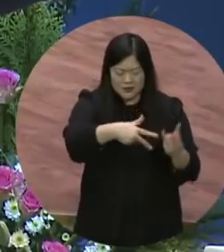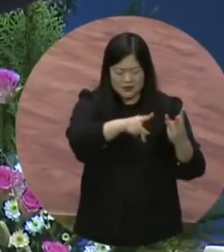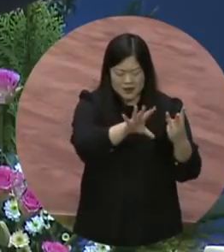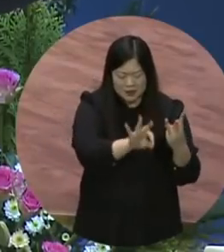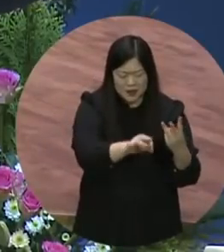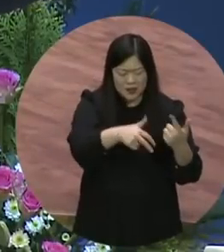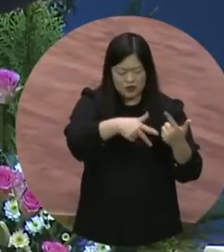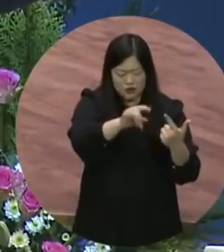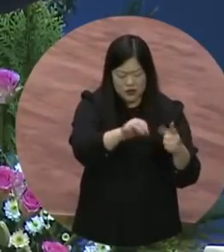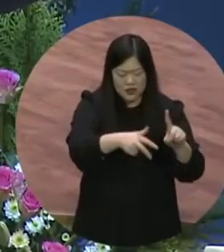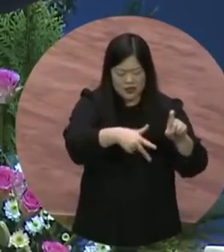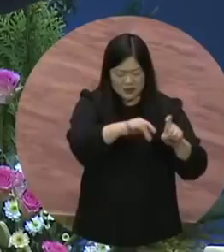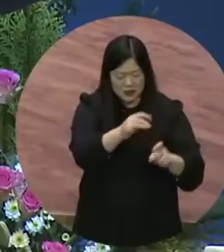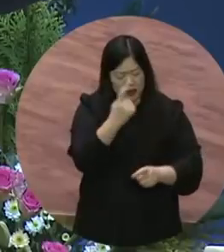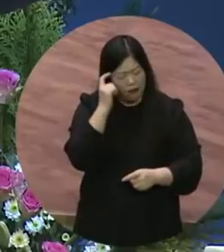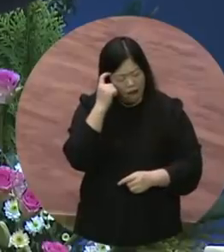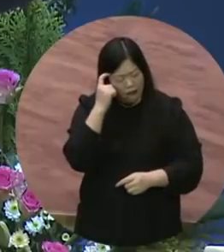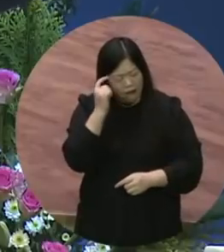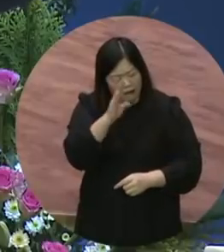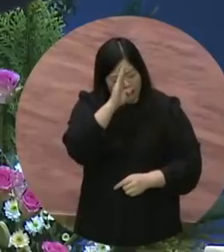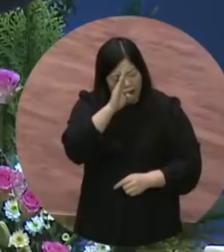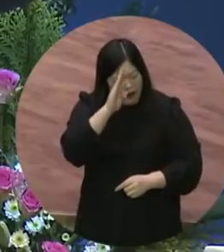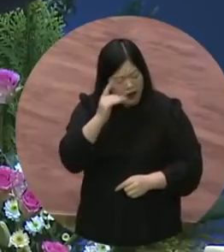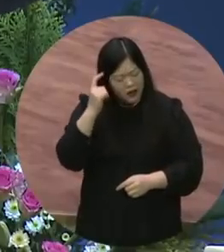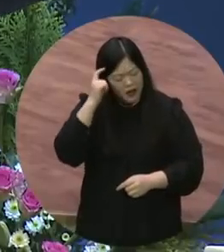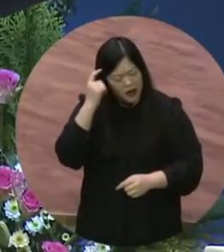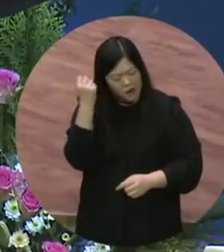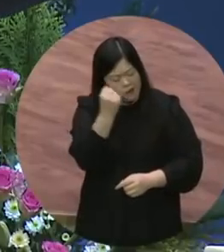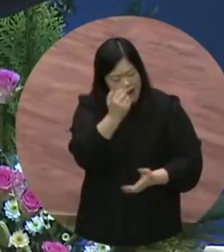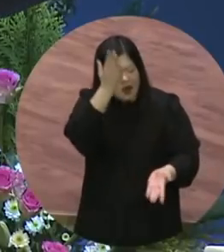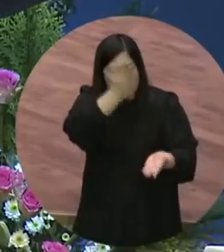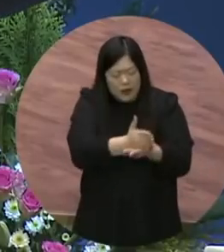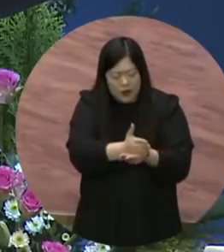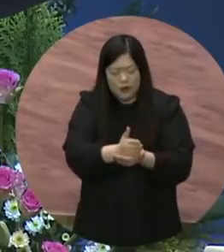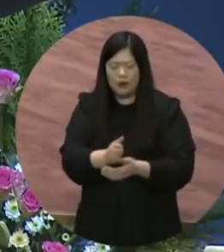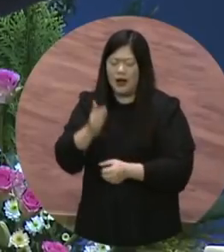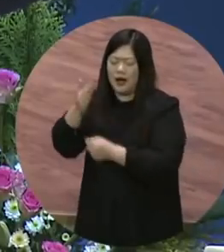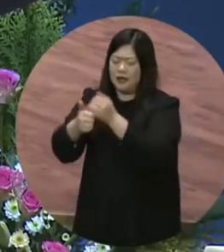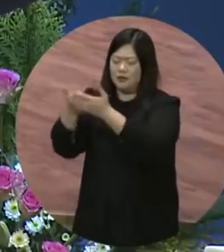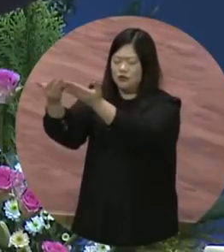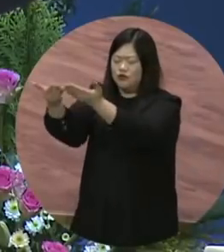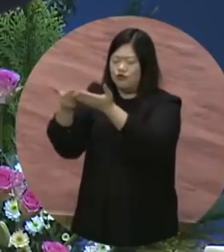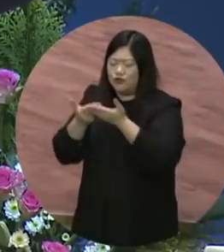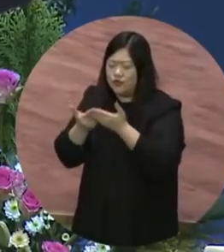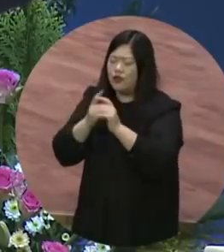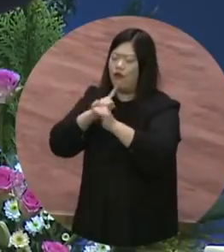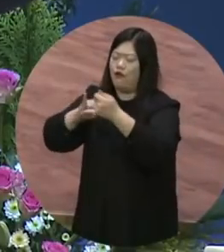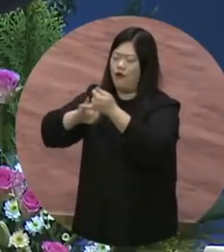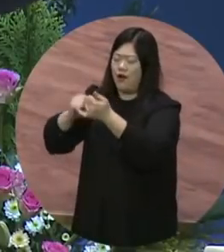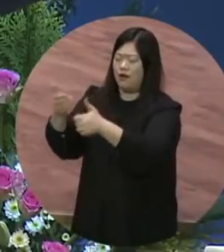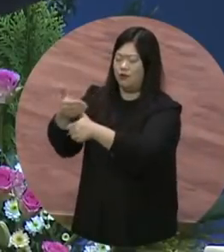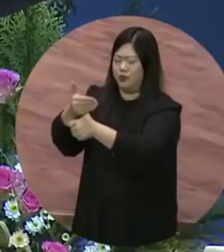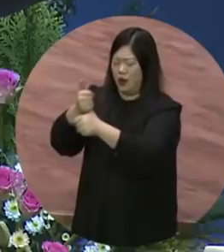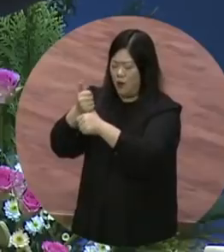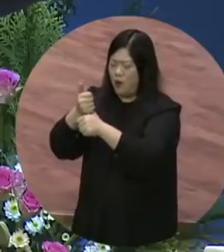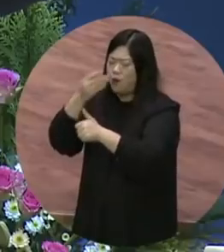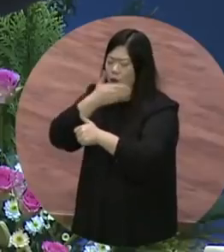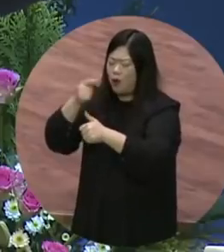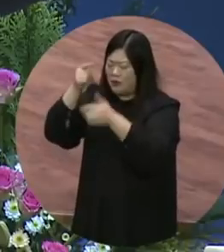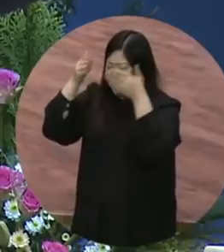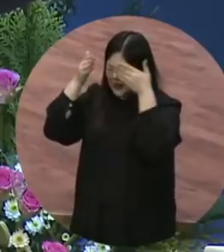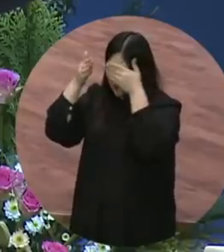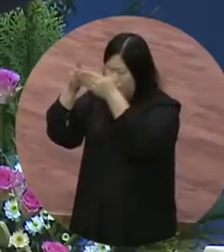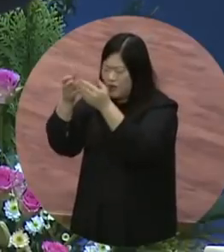아픔과 이 예틀에서 벗어나서 이제는 하나님께서 우리 주신 참으로 이 언약 복음 속에서 세태를